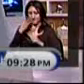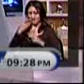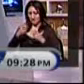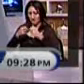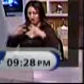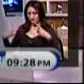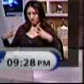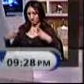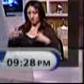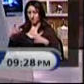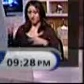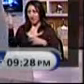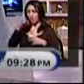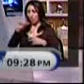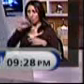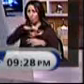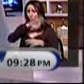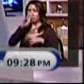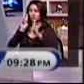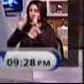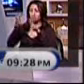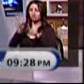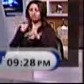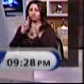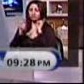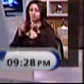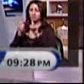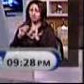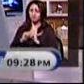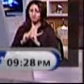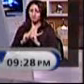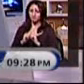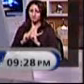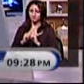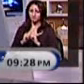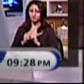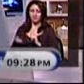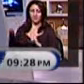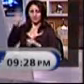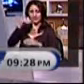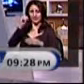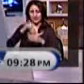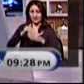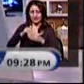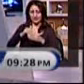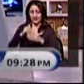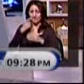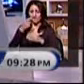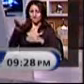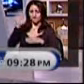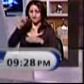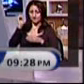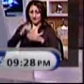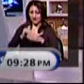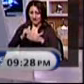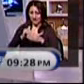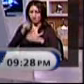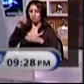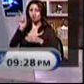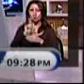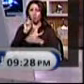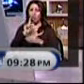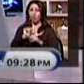المسلمين وصلوا الناس الى مرحلة التصويت السلبي، التصويت العقابي، سوري، التصويت العقابي اللي هو ايه؟ ان